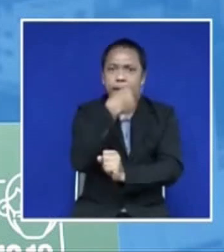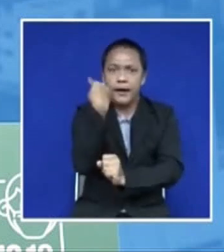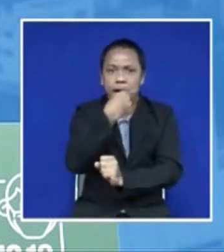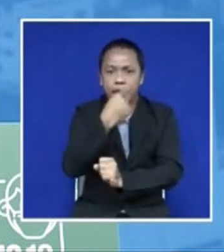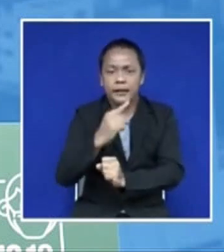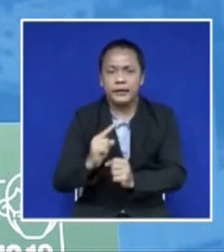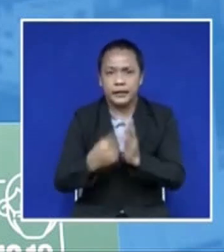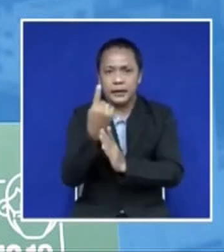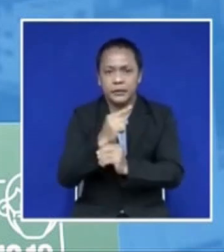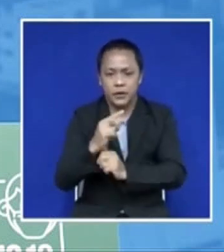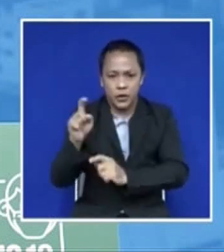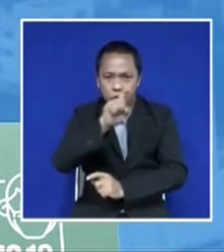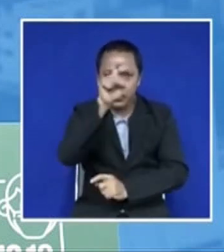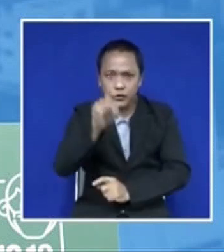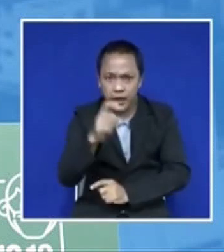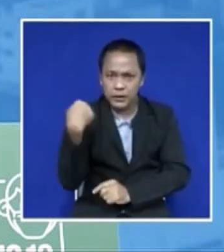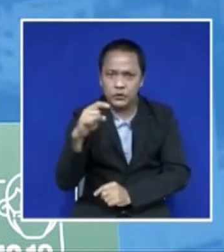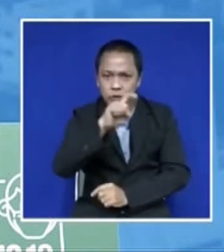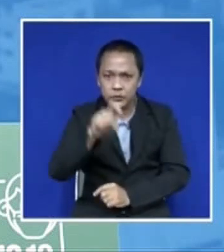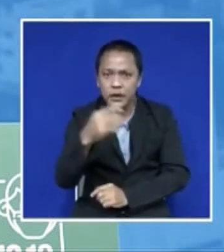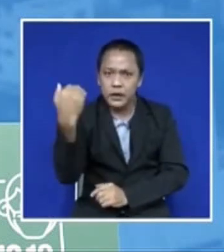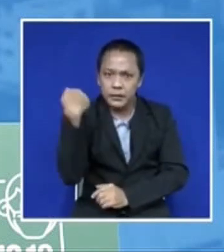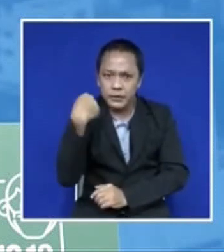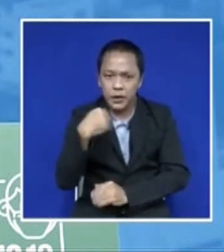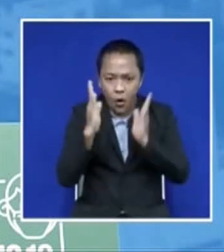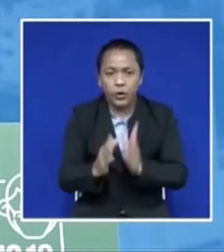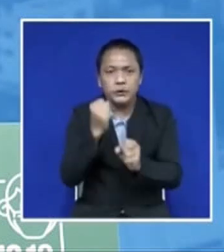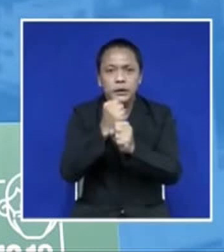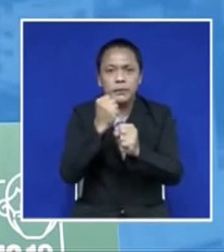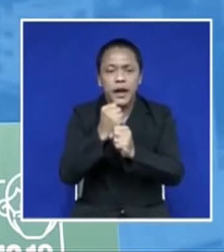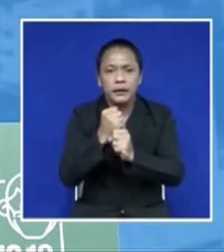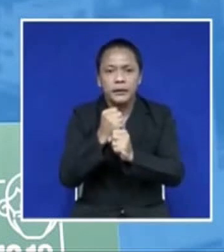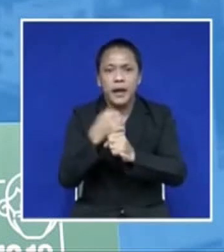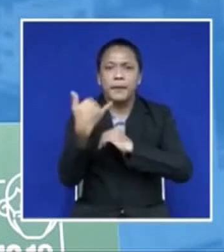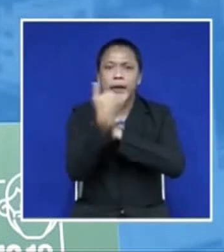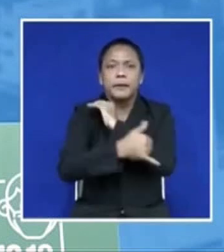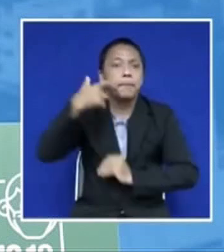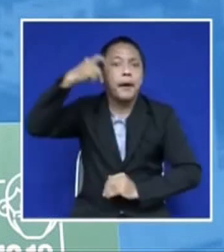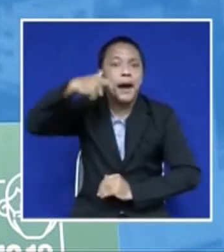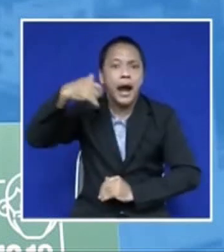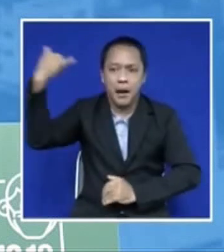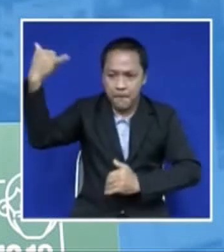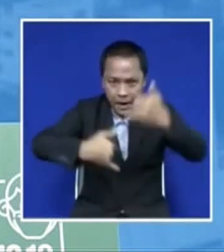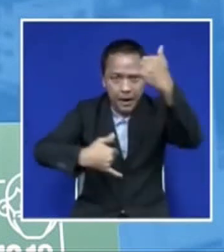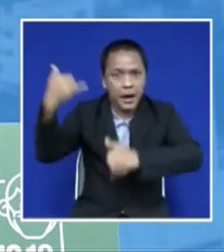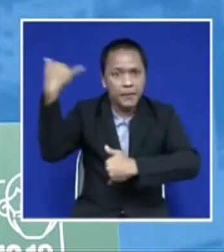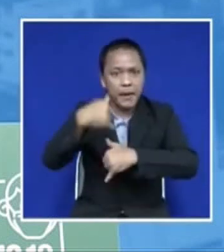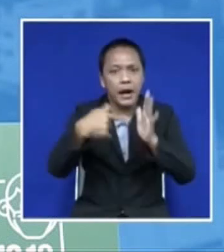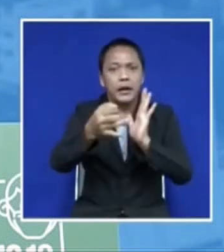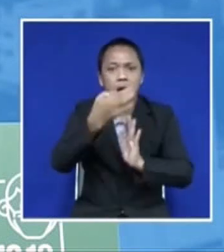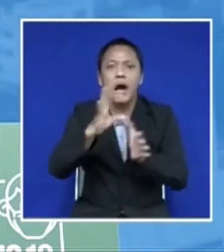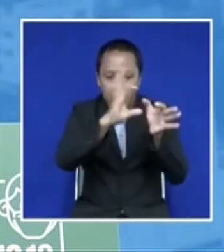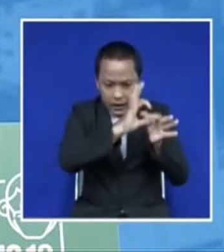โรงพยาบาลหมดแล้วอย่างไรก็ตามมีหอพักสำคัญสำคัญอีกเกือบแพ่งในพื้นที่ที่มีรายงานเดินมาอาศัยอยู่จำนวนมากปิดแล้วนะครับแล้วก็